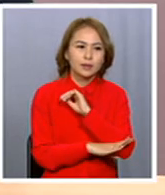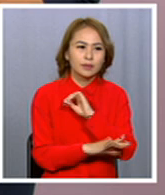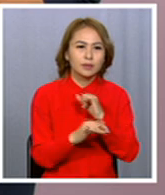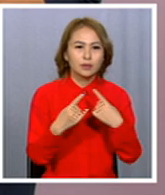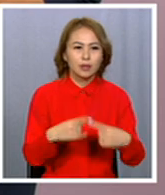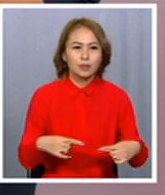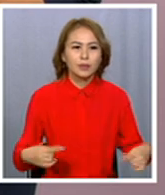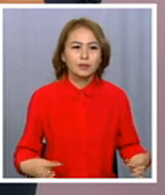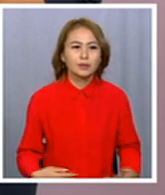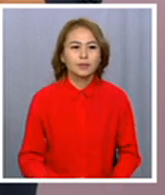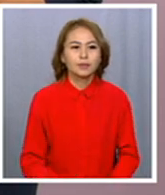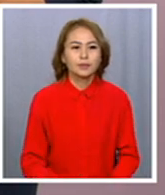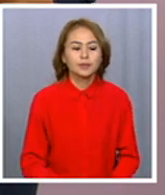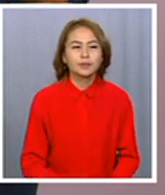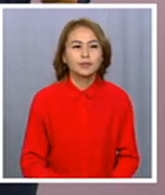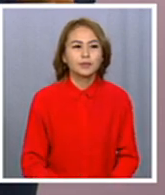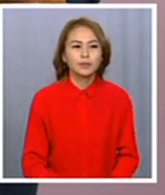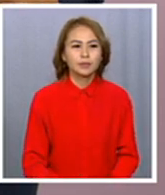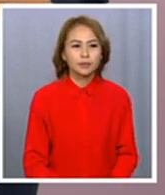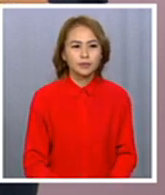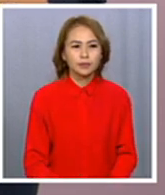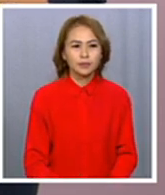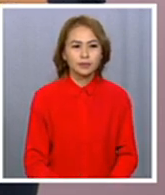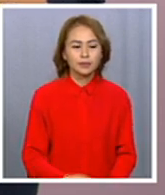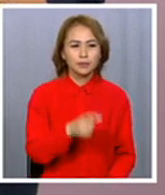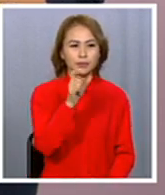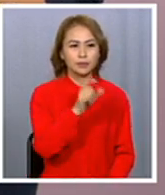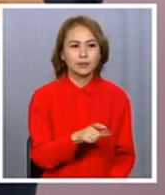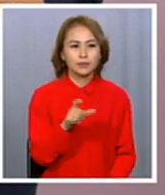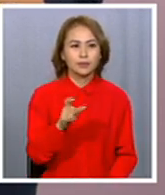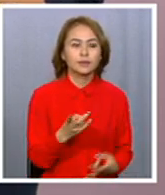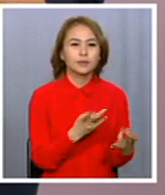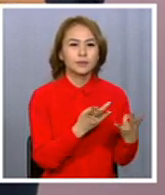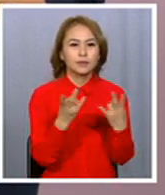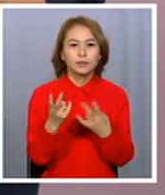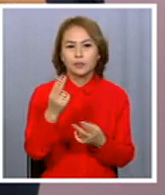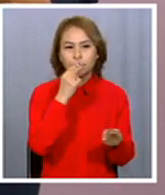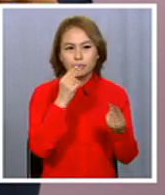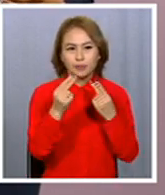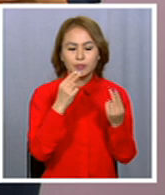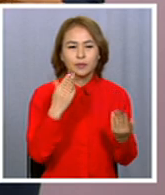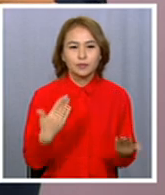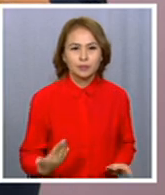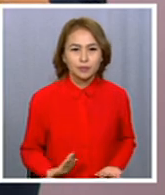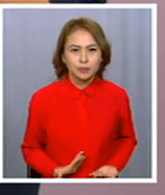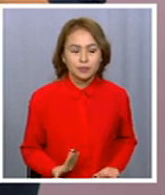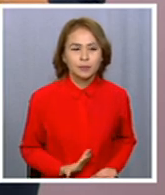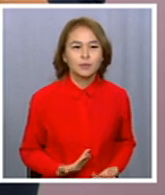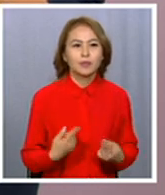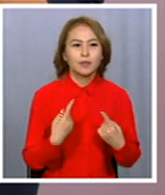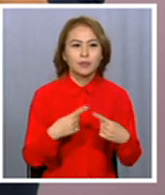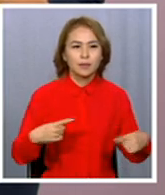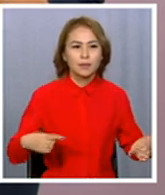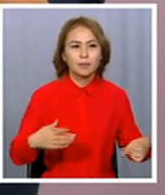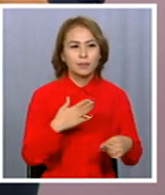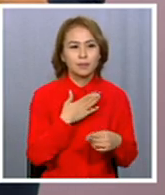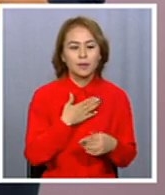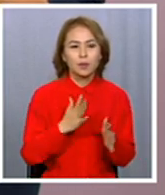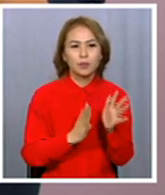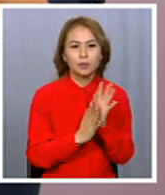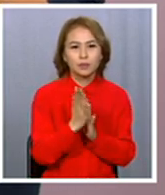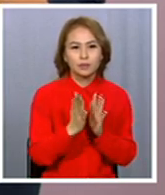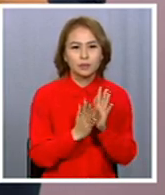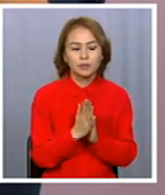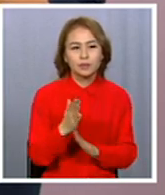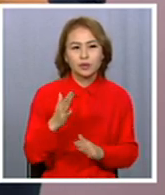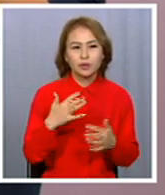заттар. Яғни оқушылар, адамдарға қажетті азық-түлік пен тұрмыстық материалдарды біз өсімдіктер мен